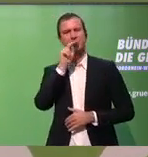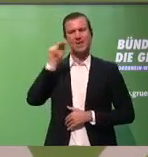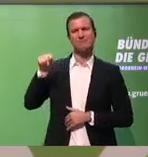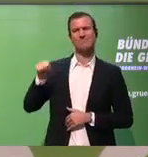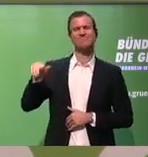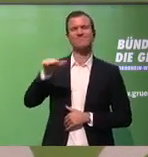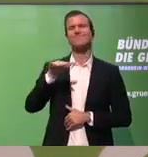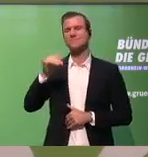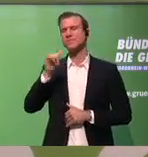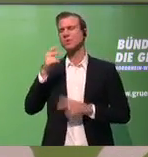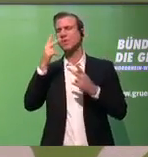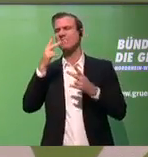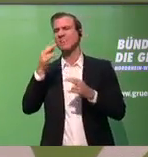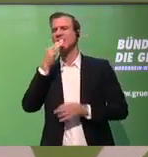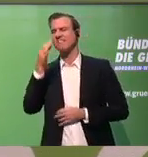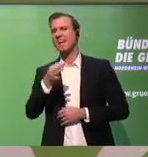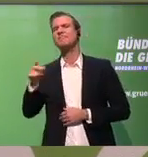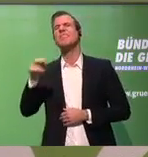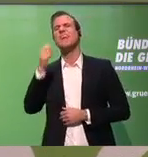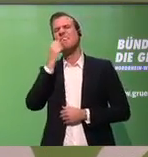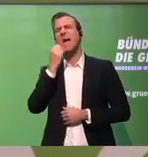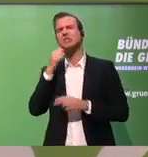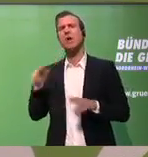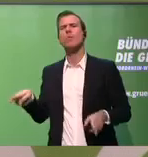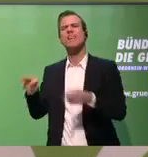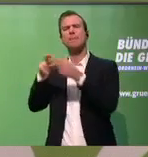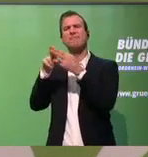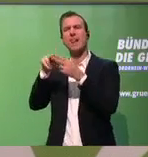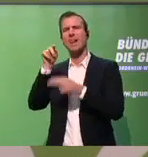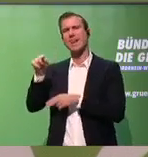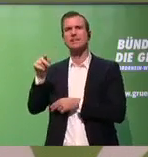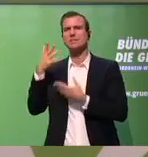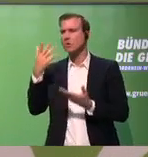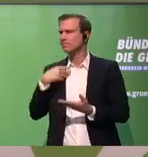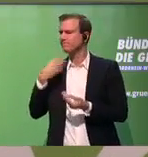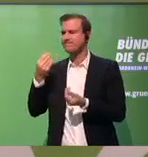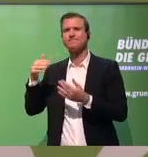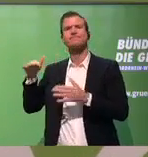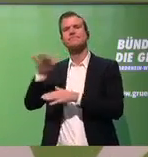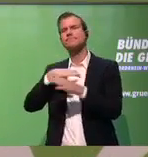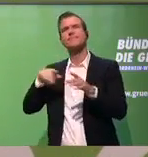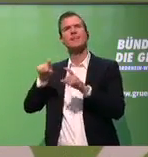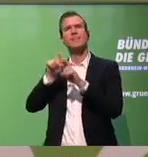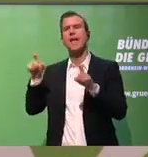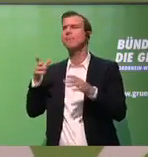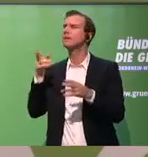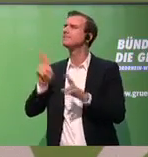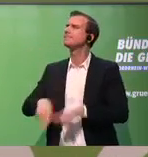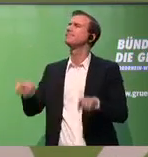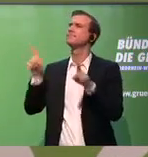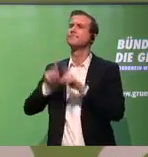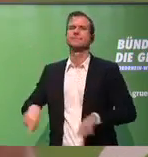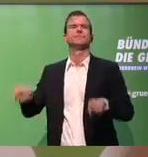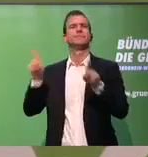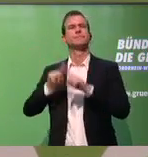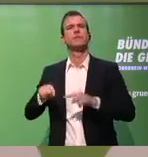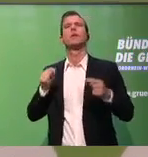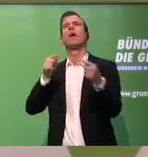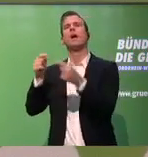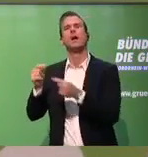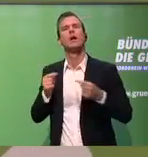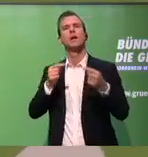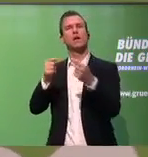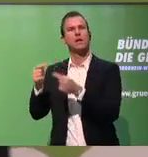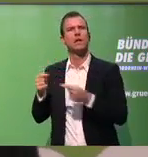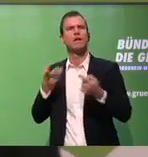wirklich entscheidende Frage, weil der Warschauer Gipfel hat gezeigt, wir kommen nicht weiter auf diesen ewig gleichen Gipfeln, auf dem ewig weiteren Verhandlungsweg.